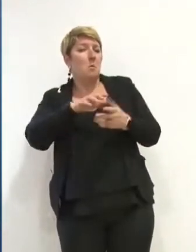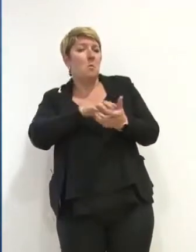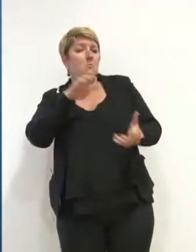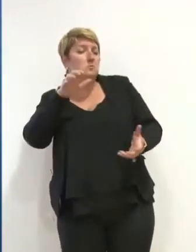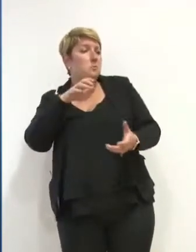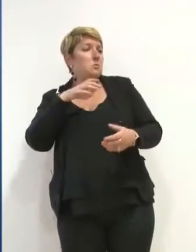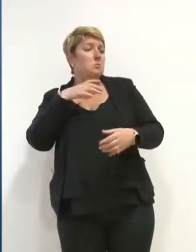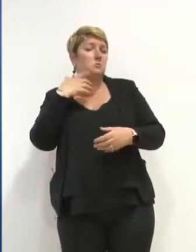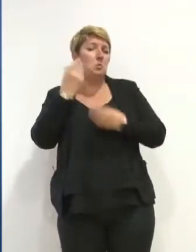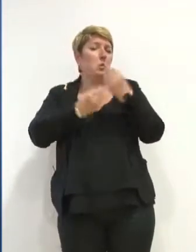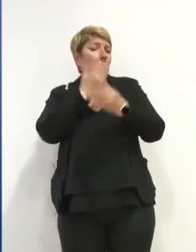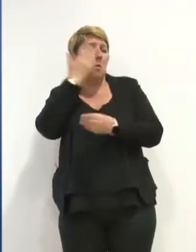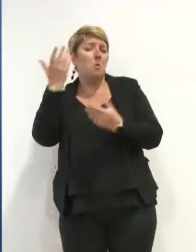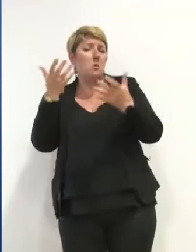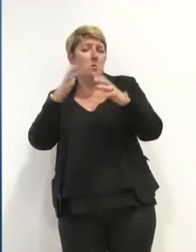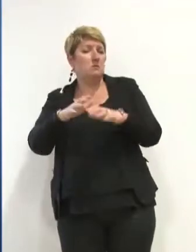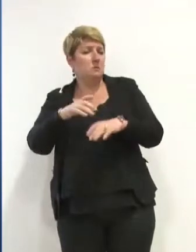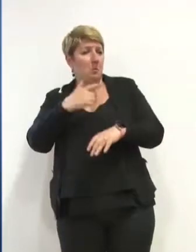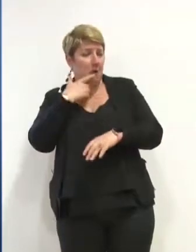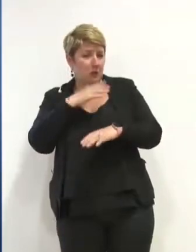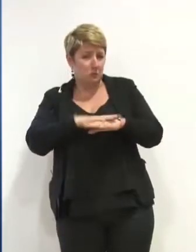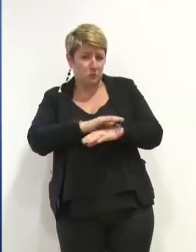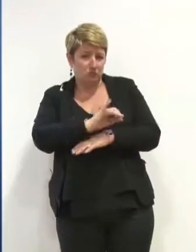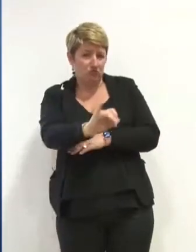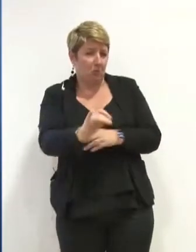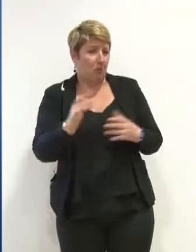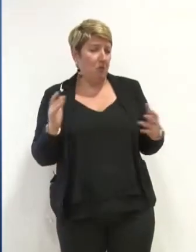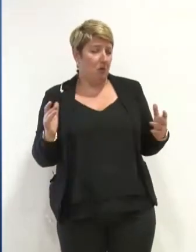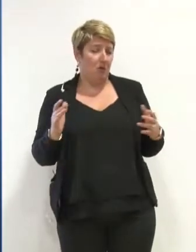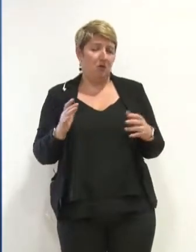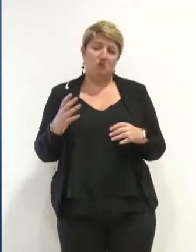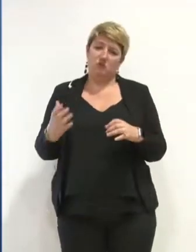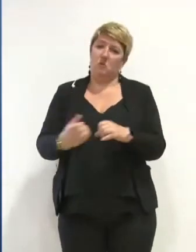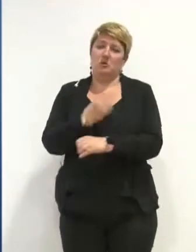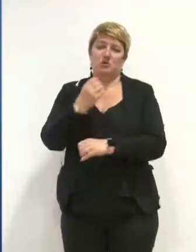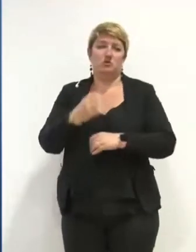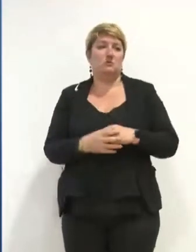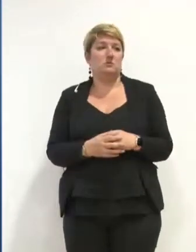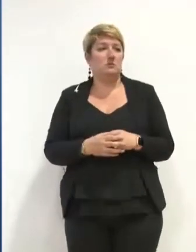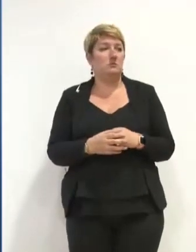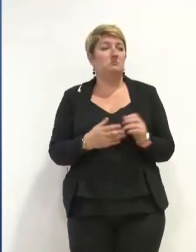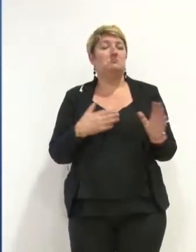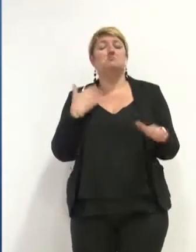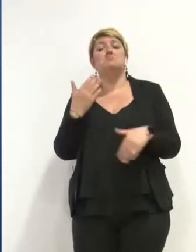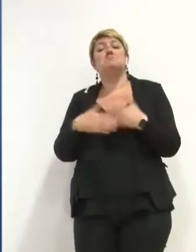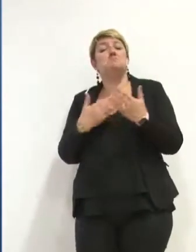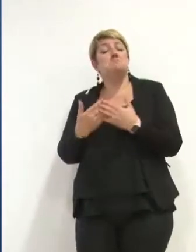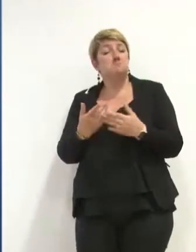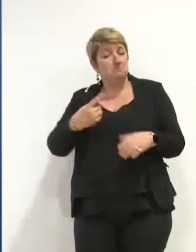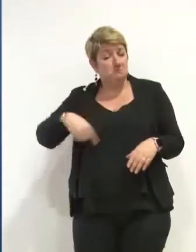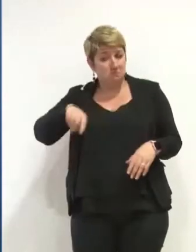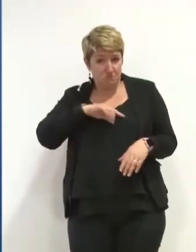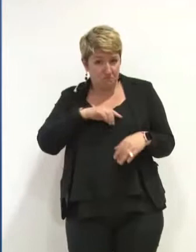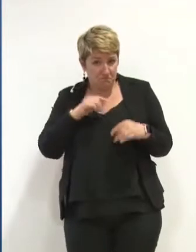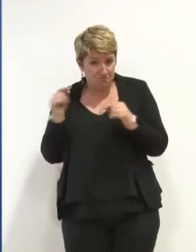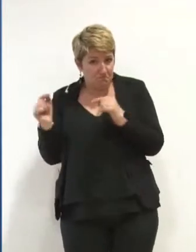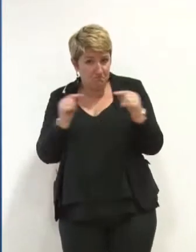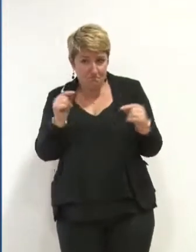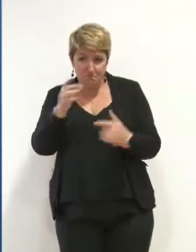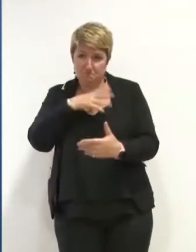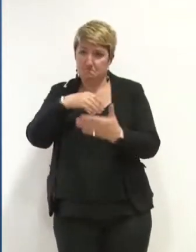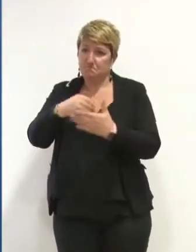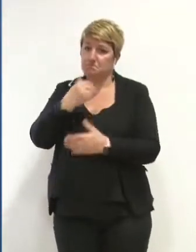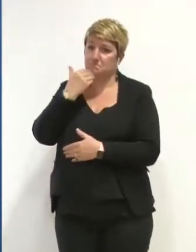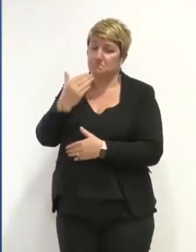d'autres instances, des alertes beaucoup plus fortes. De cela, non plus, nous n'avons pas pu débattre.